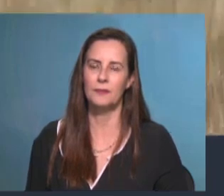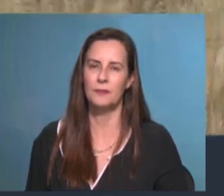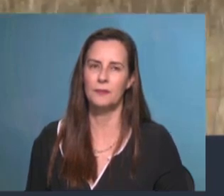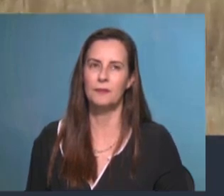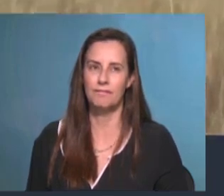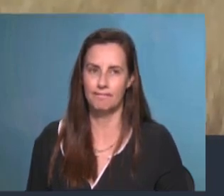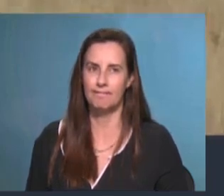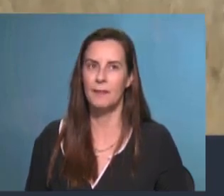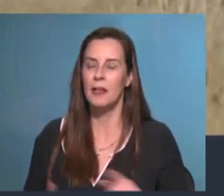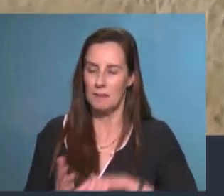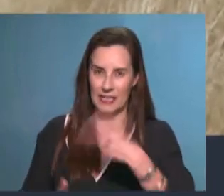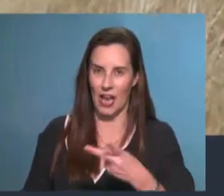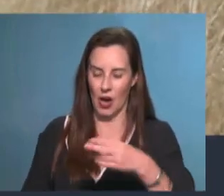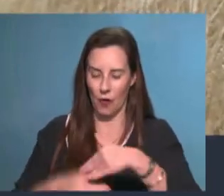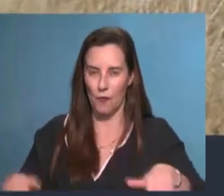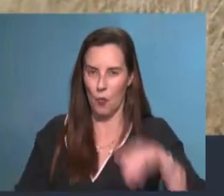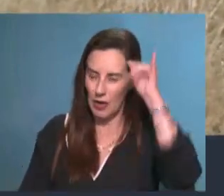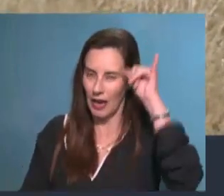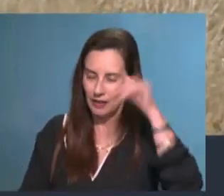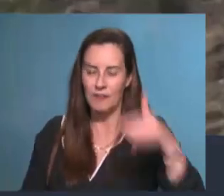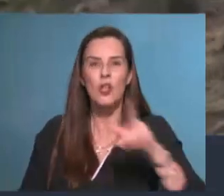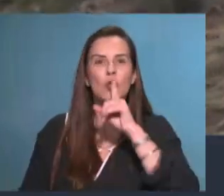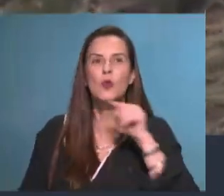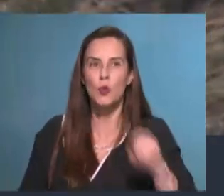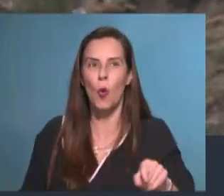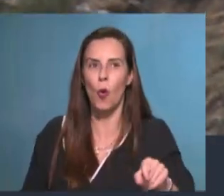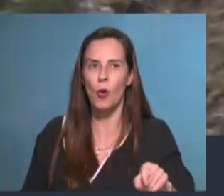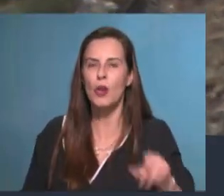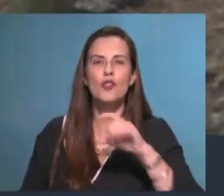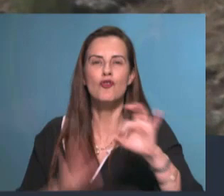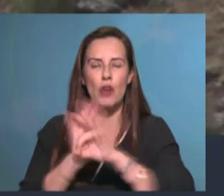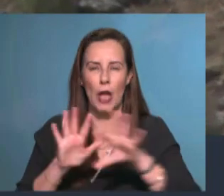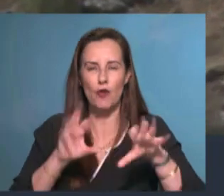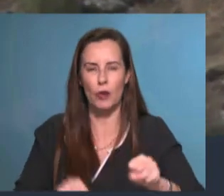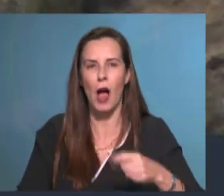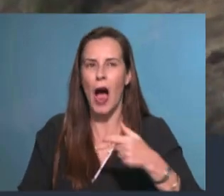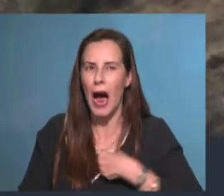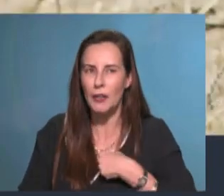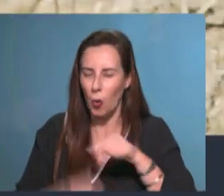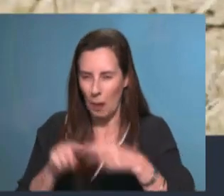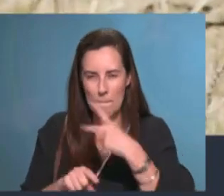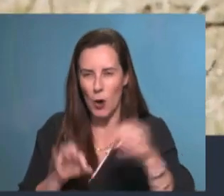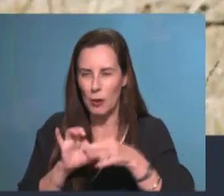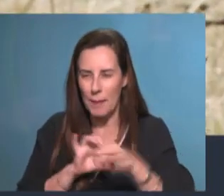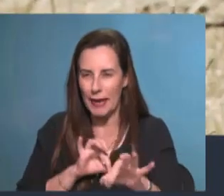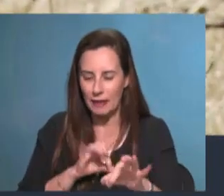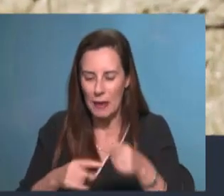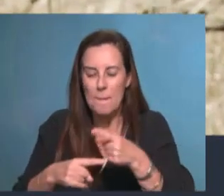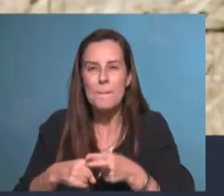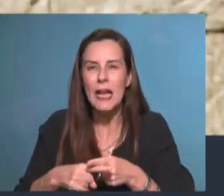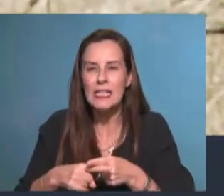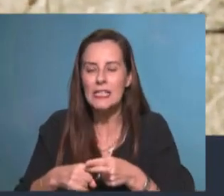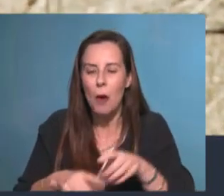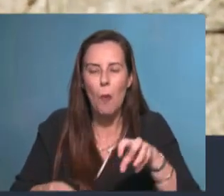עדינו האחד גבול ירדן ומולנו סוריה באזור שדאש שולט בו. אנחנו פוסעים מאות מטרים בציר שנפתח בלב שדה